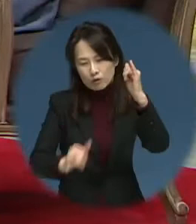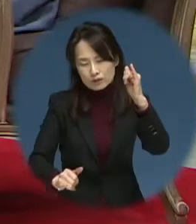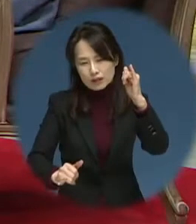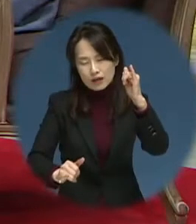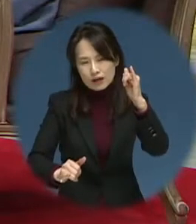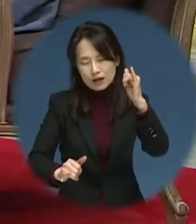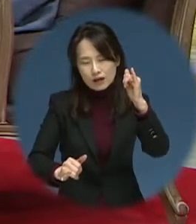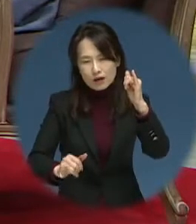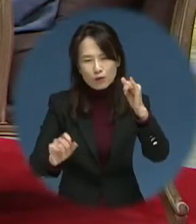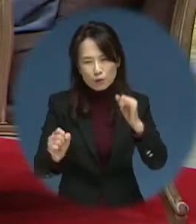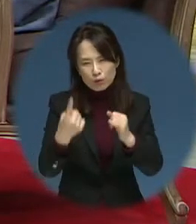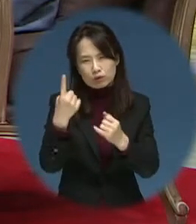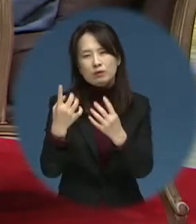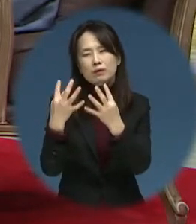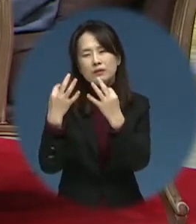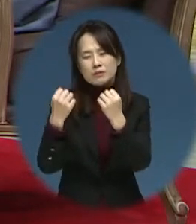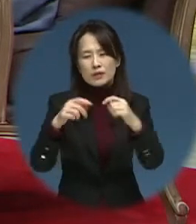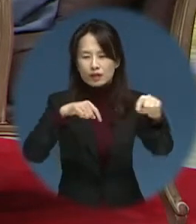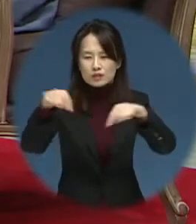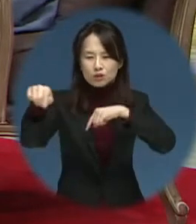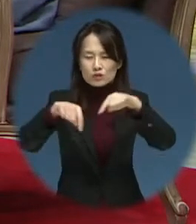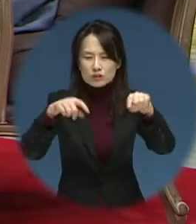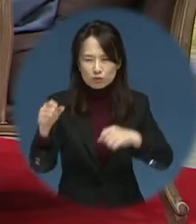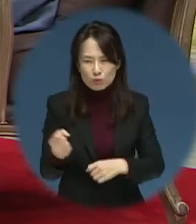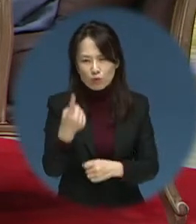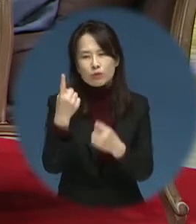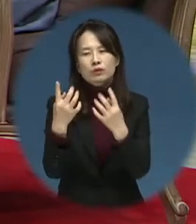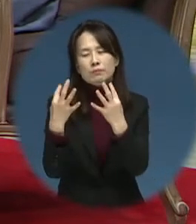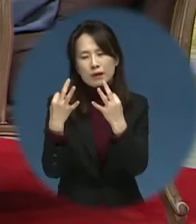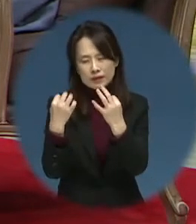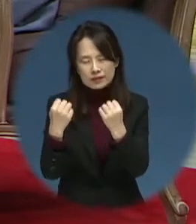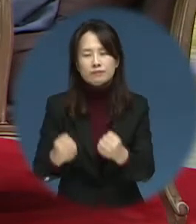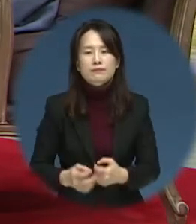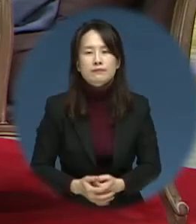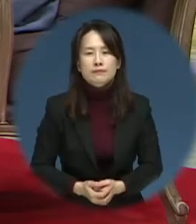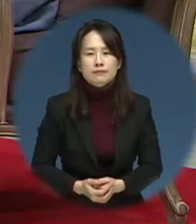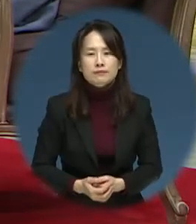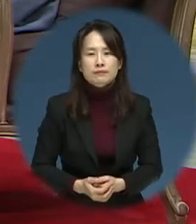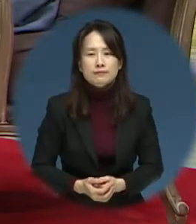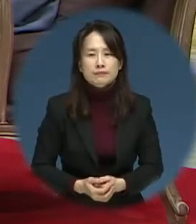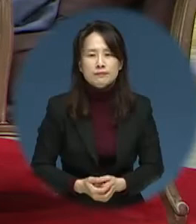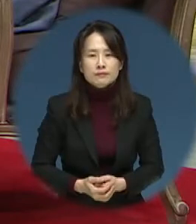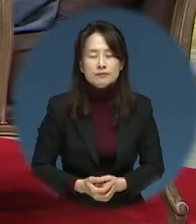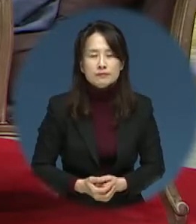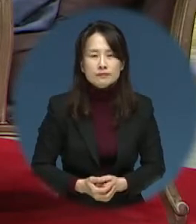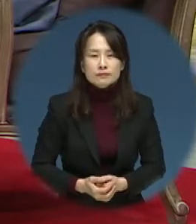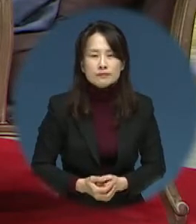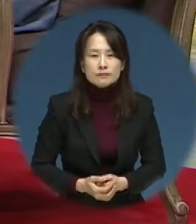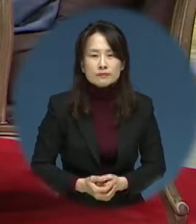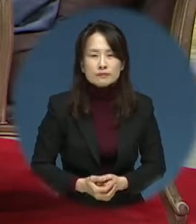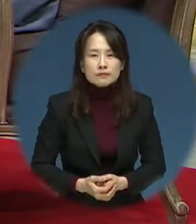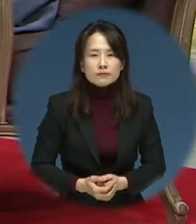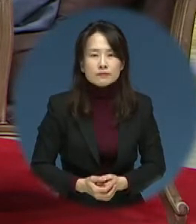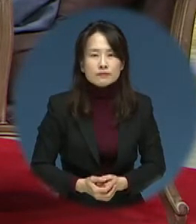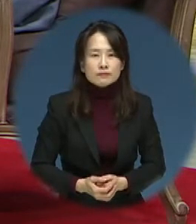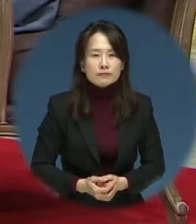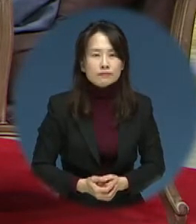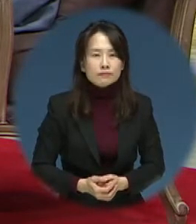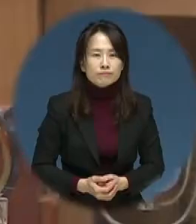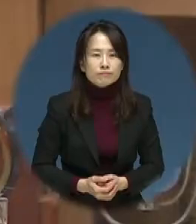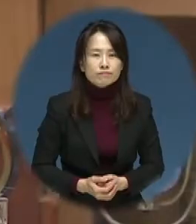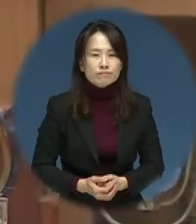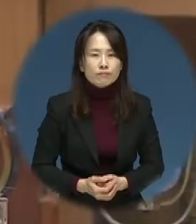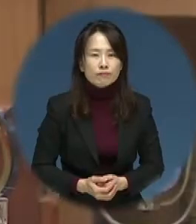예. 오랫동안 이제 정치죠, 접경하면서 정치적 이유 뭐 이런 것들이 더 큰 문제가 아닌가 싶습니다.